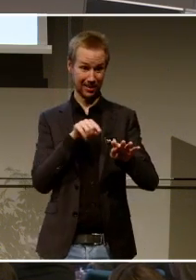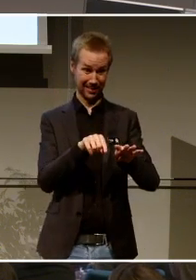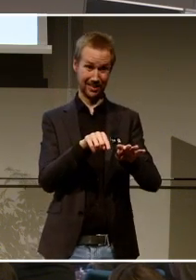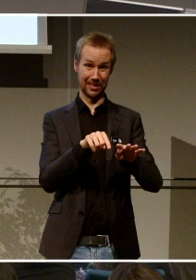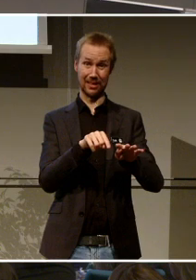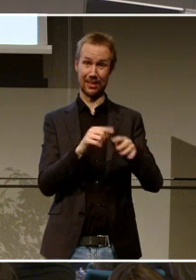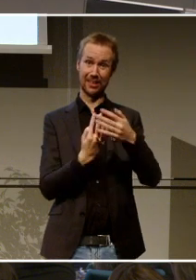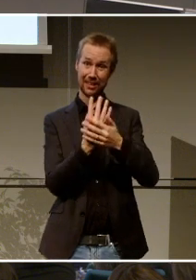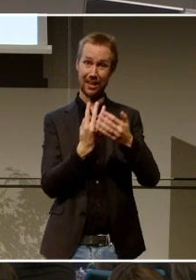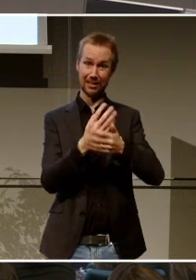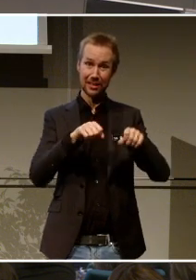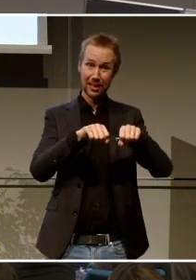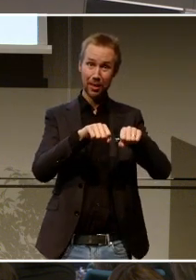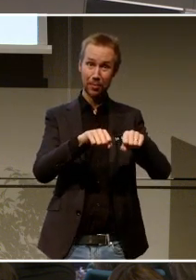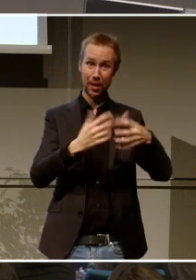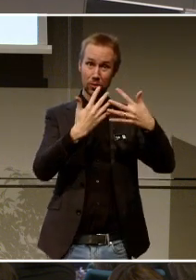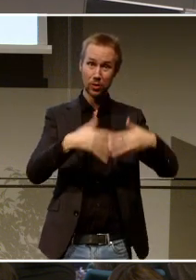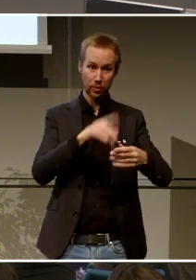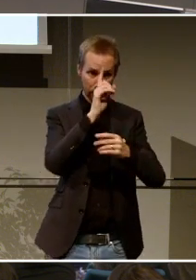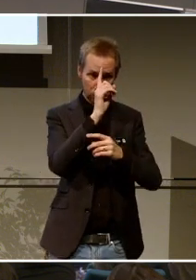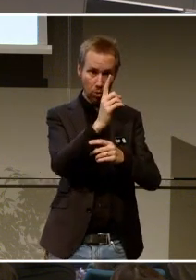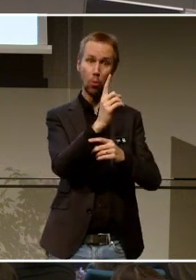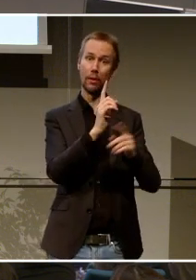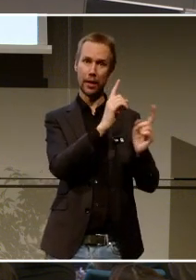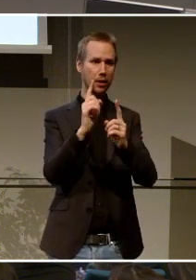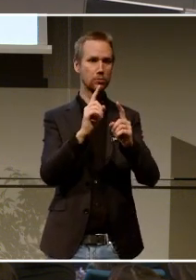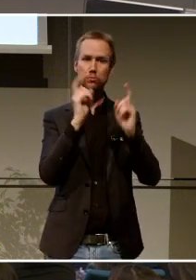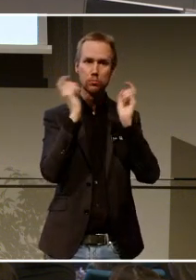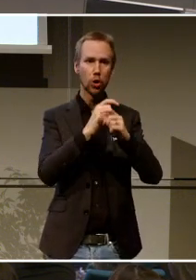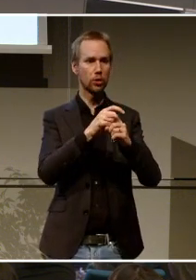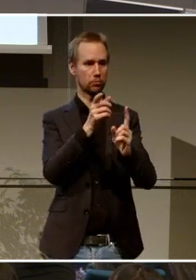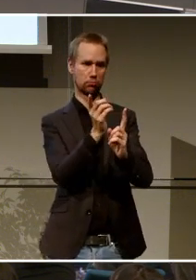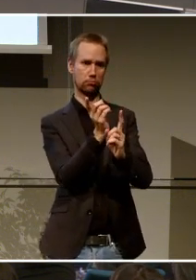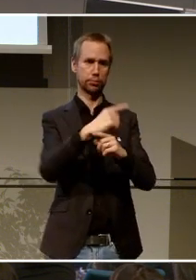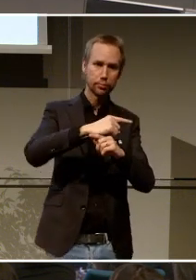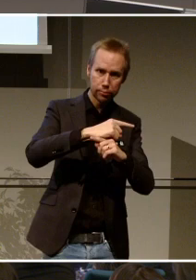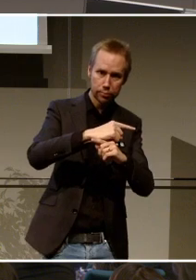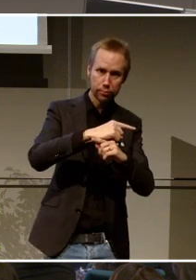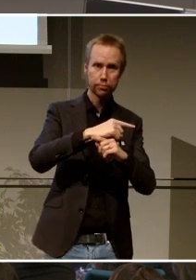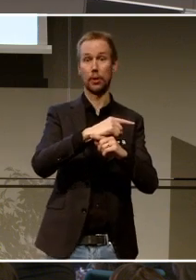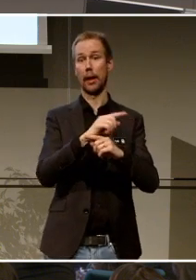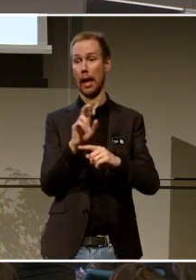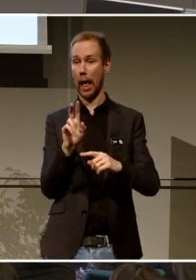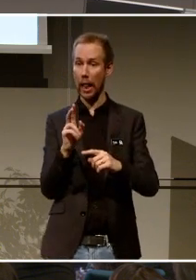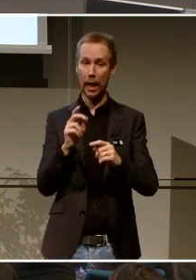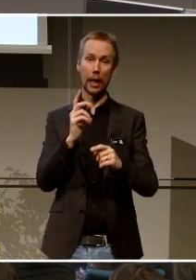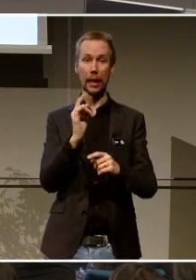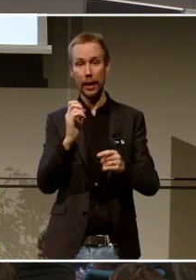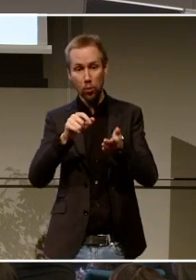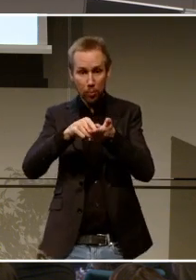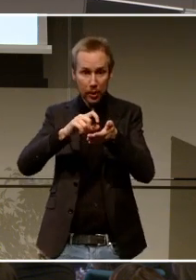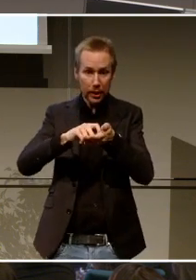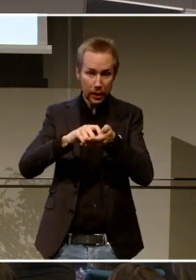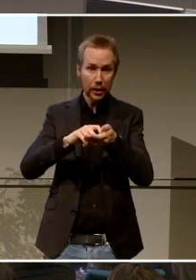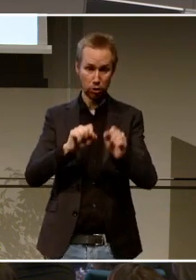peta ner eller här är det vissa leksaker, legobitar är inget bra att städa upp men däremot hundhår. Så att